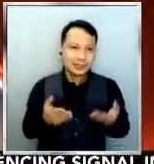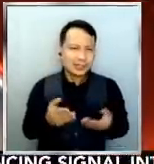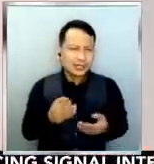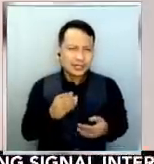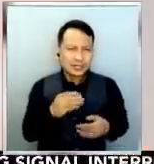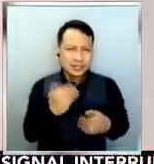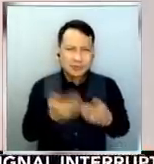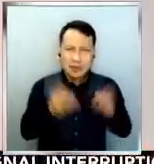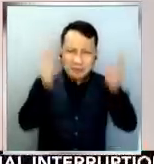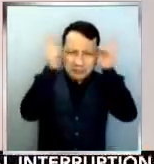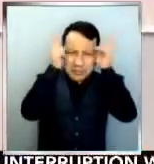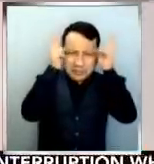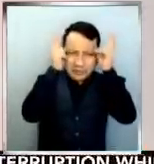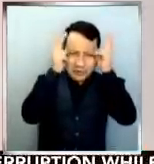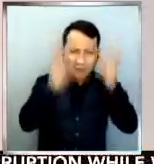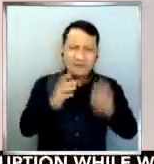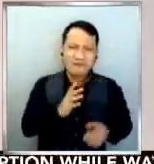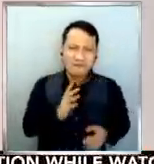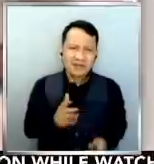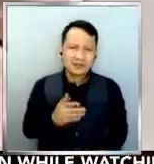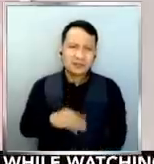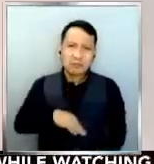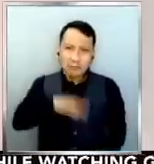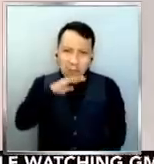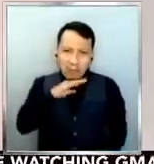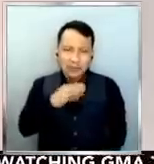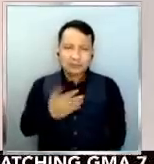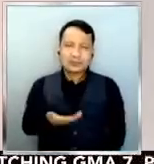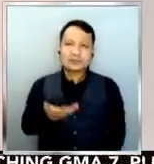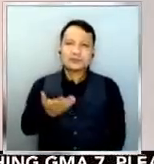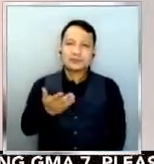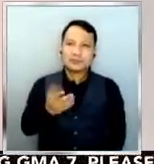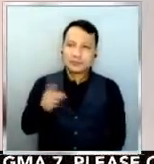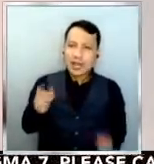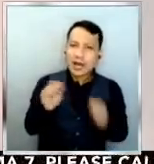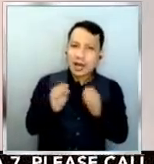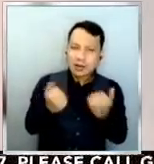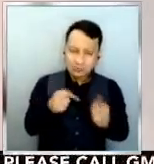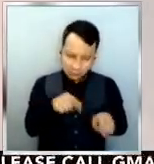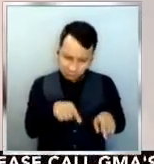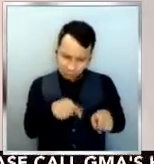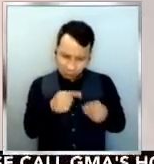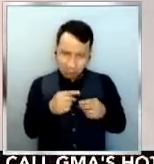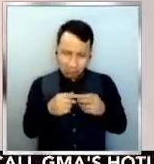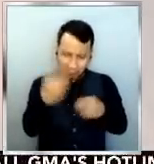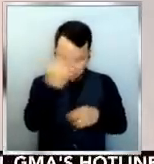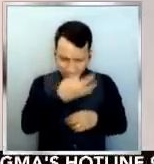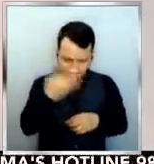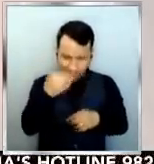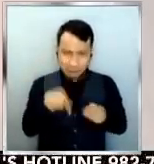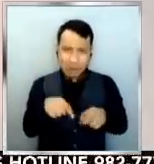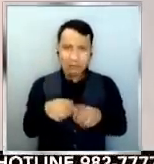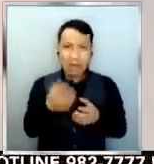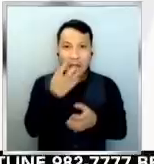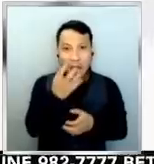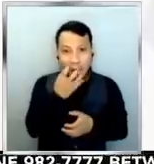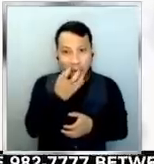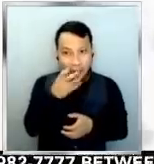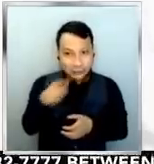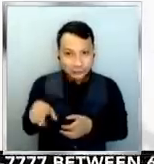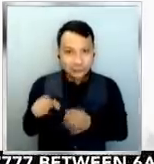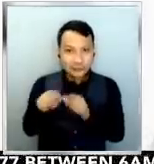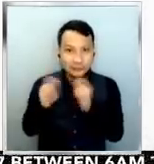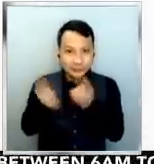vegetables. Pero paano ka ba naman din makakahindi sa mga mukhang ito? Matatakaw raw ang members ng Team Balbon,